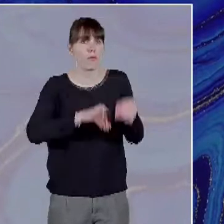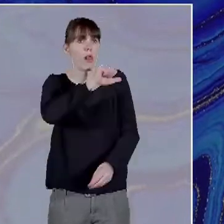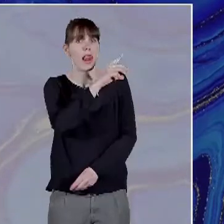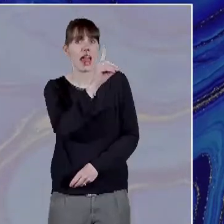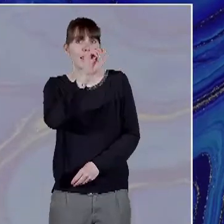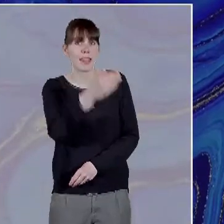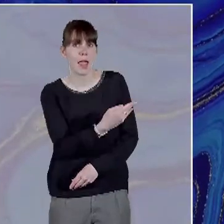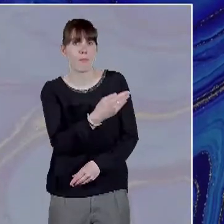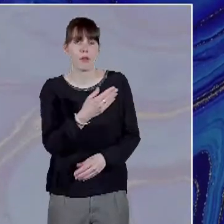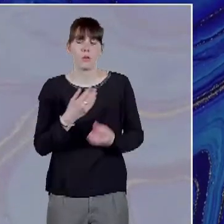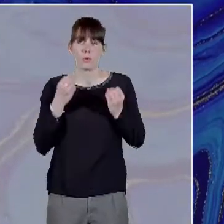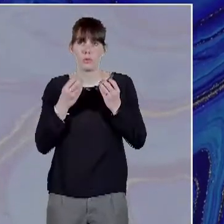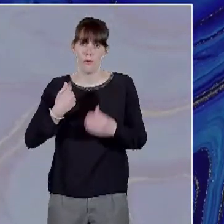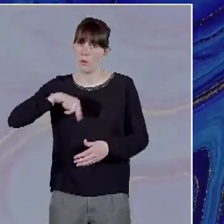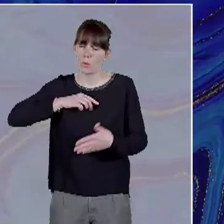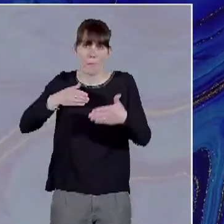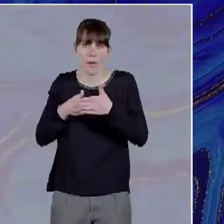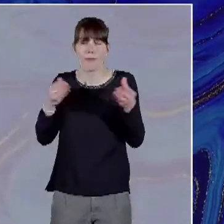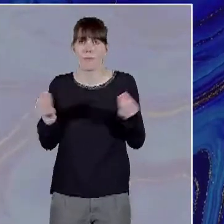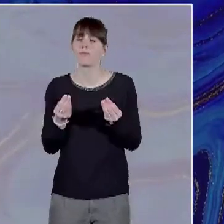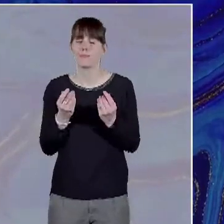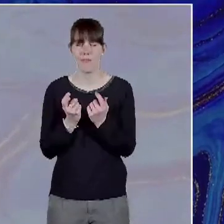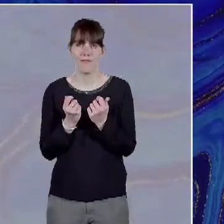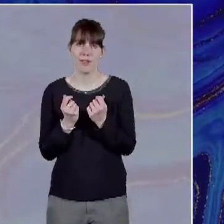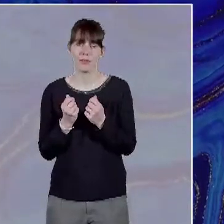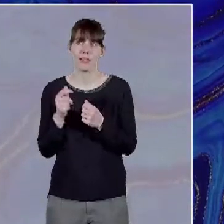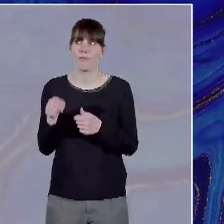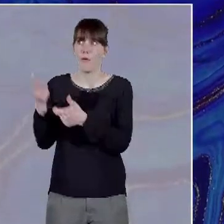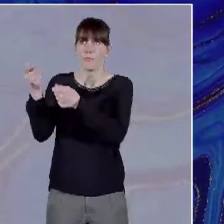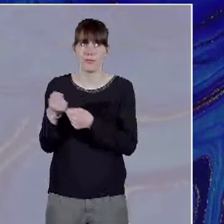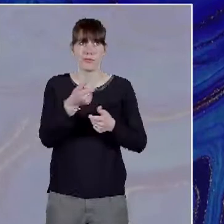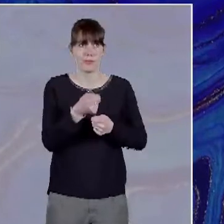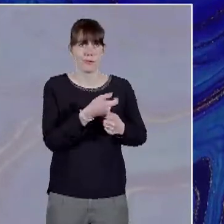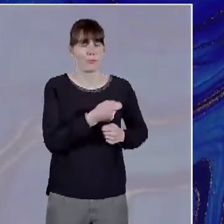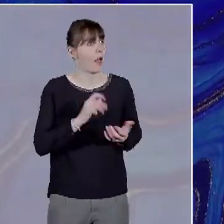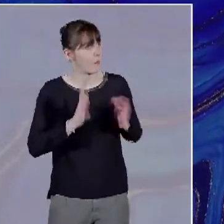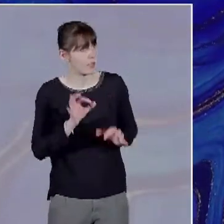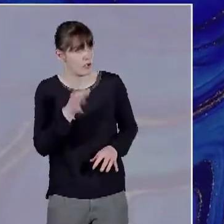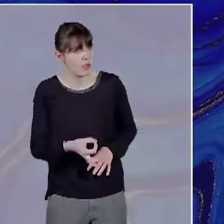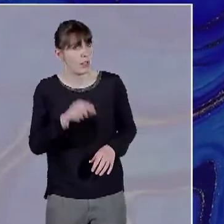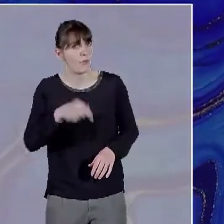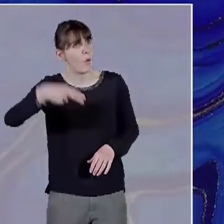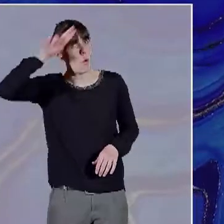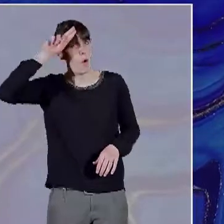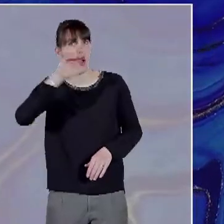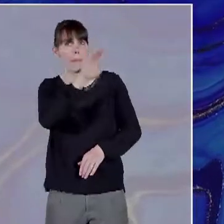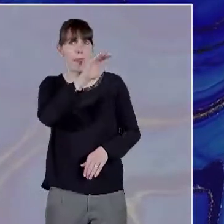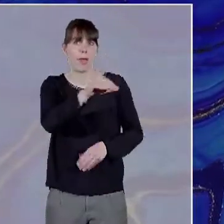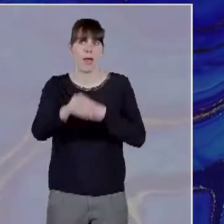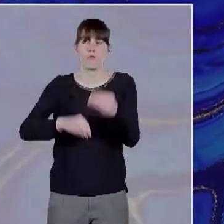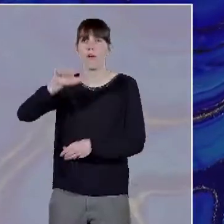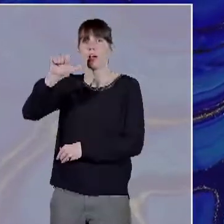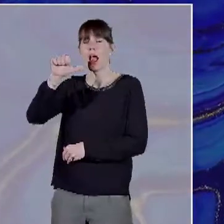c'est uniquement un sujet financier en fait maintenant. Oui, il faut aller chercher aussi peut-être des fonds européens, des fonds de l'ADEME. Arnaud Leroy est dans la salle voisine.